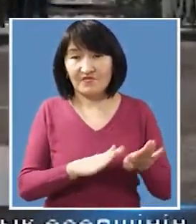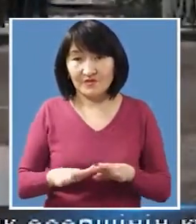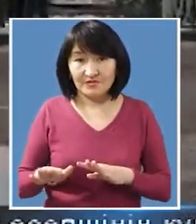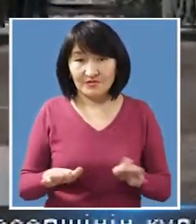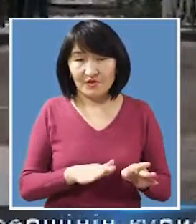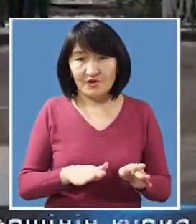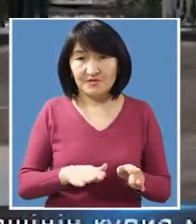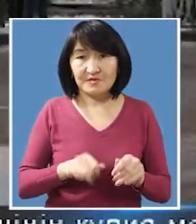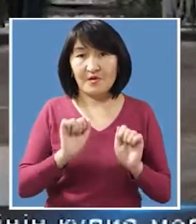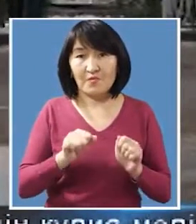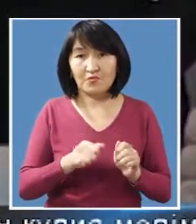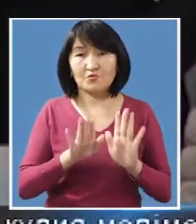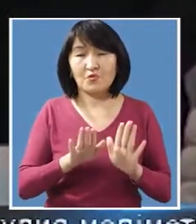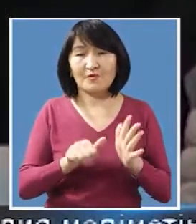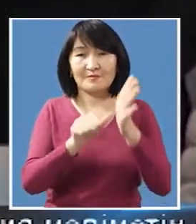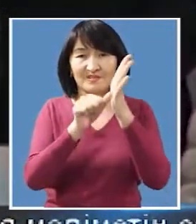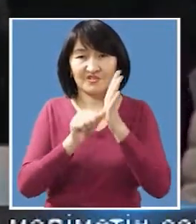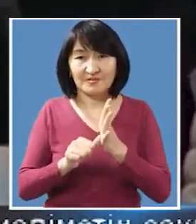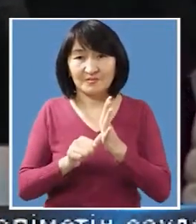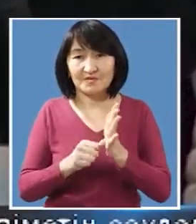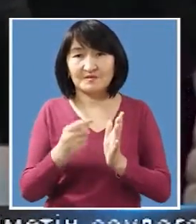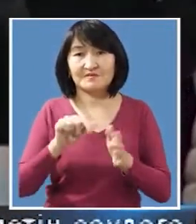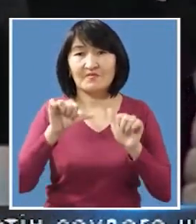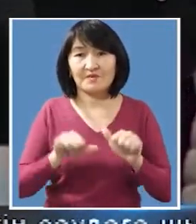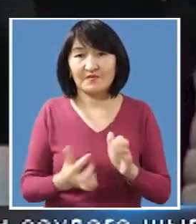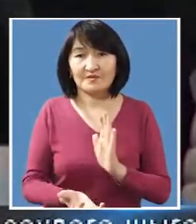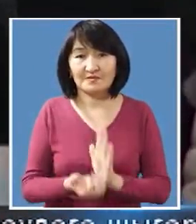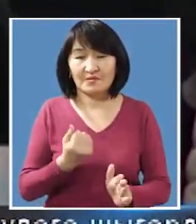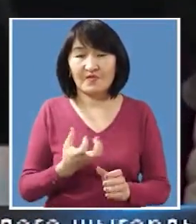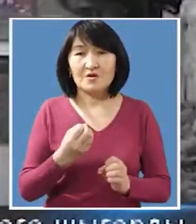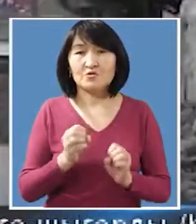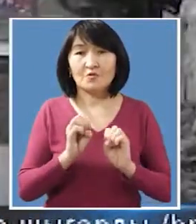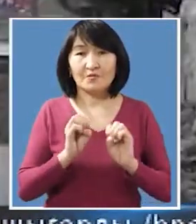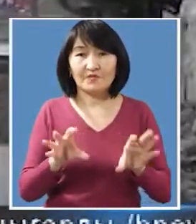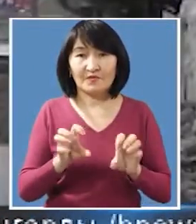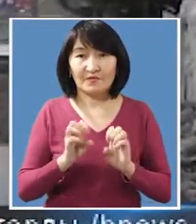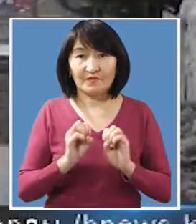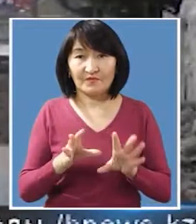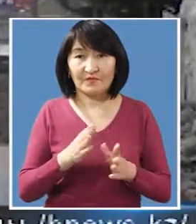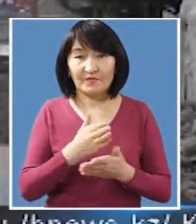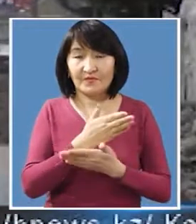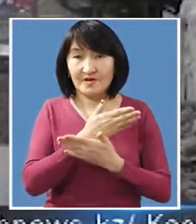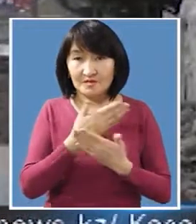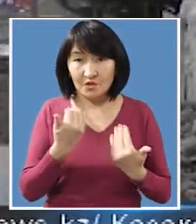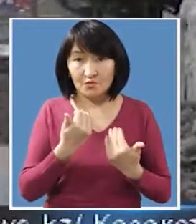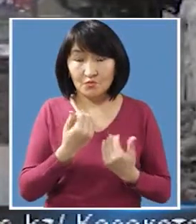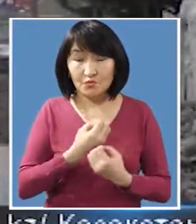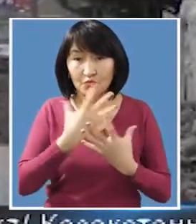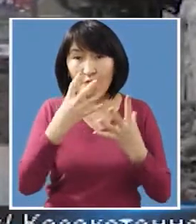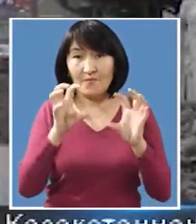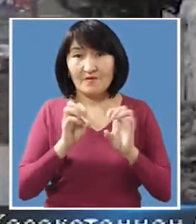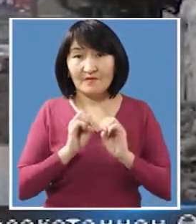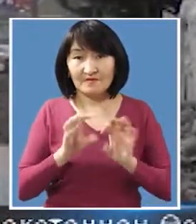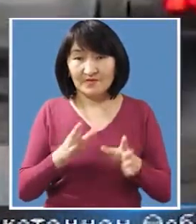төмендетіліп, заң жүзінде бекітілді. Бұған дейін күндіз көліктің шамын жақпағандар шамамен 11 мың теңге айыппұл төлейтін.